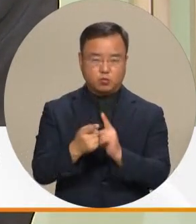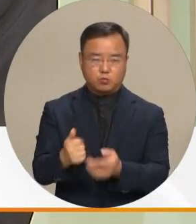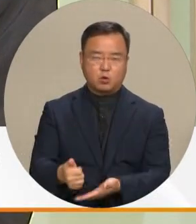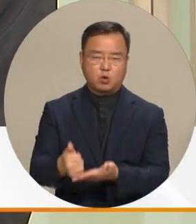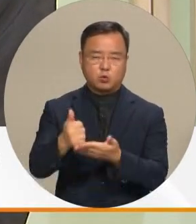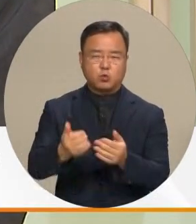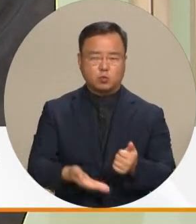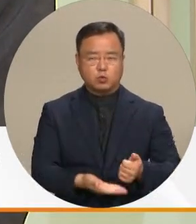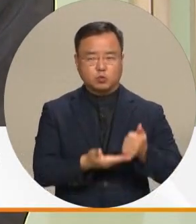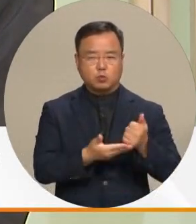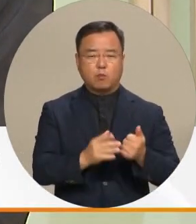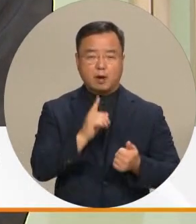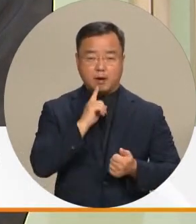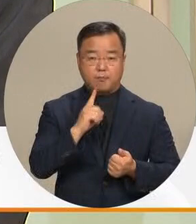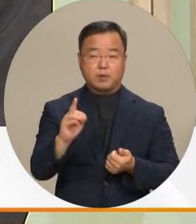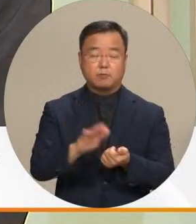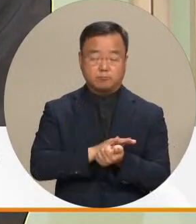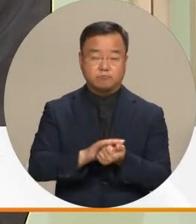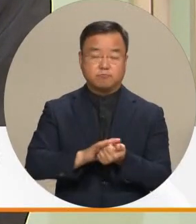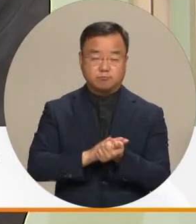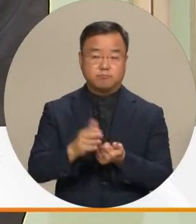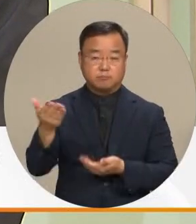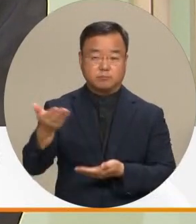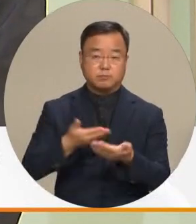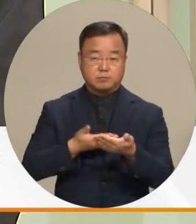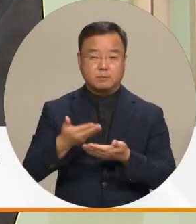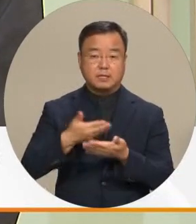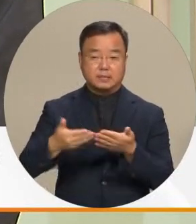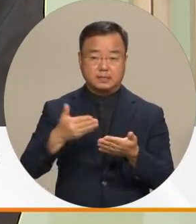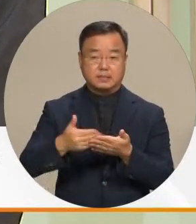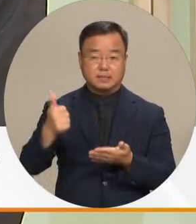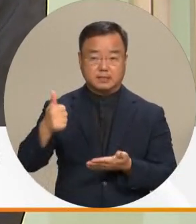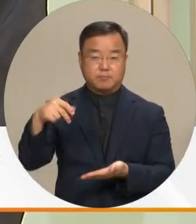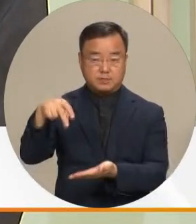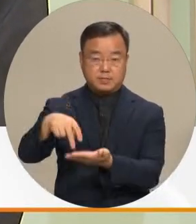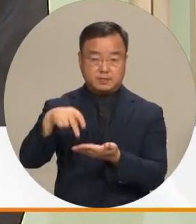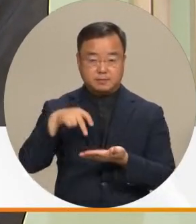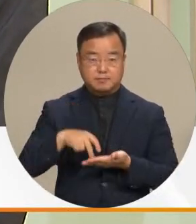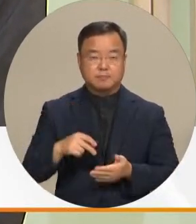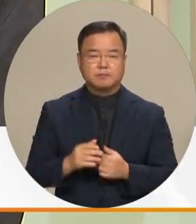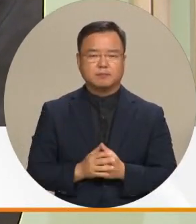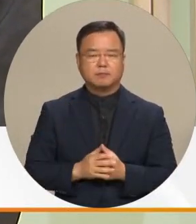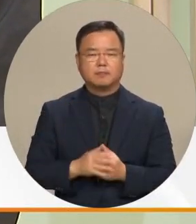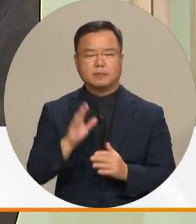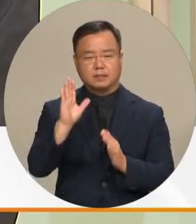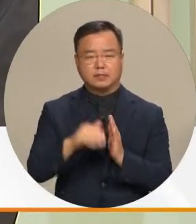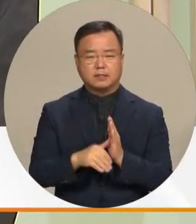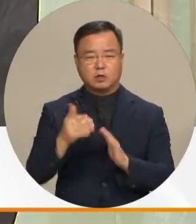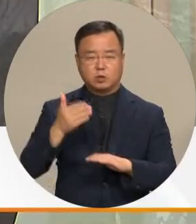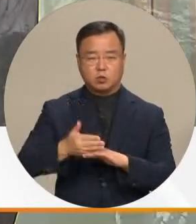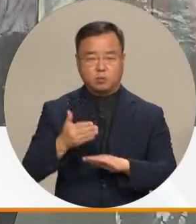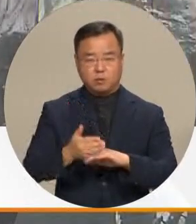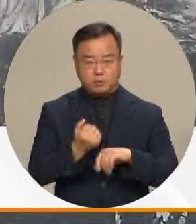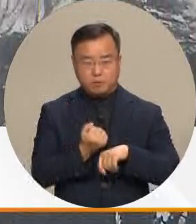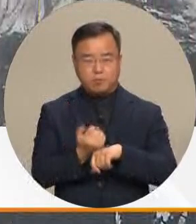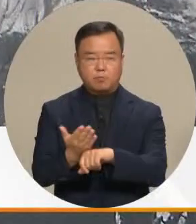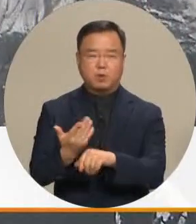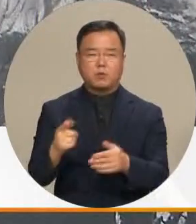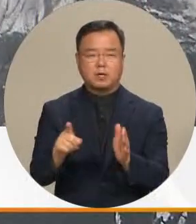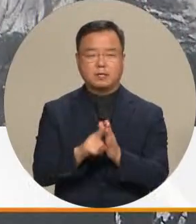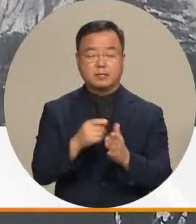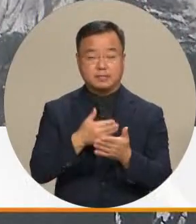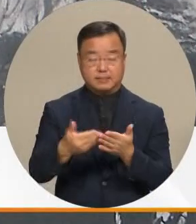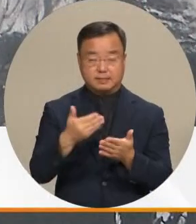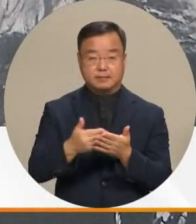써가면서 서로 대우를 해줬다고 그래요. 그 작가로서. 그래서 그때 고마움을 표현하기 위해서